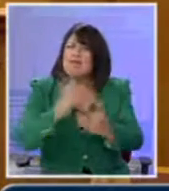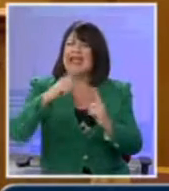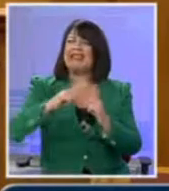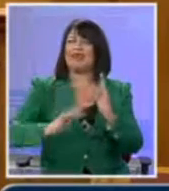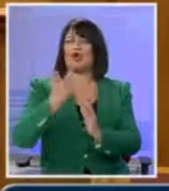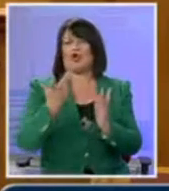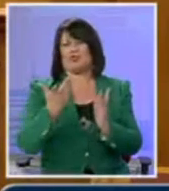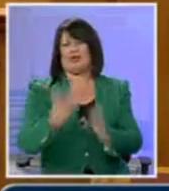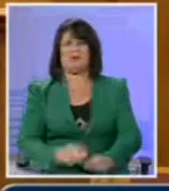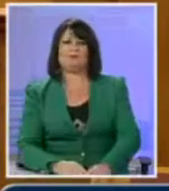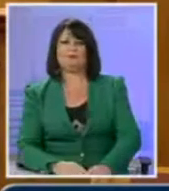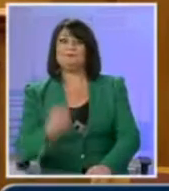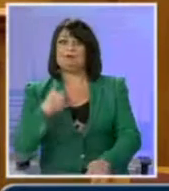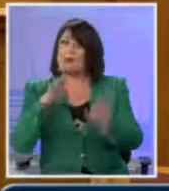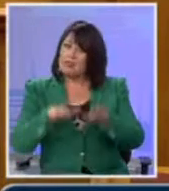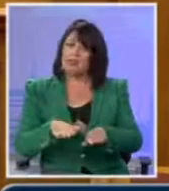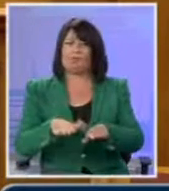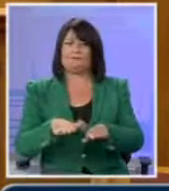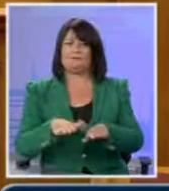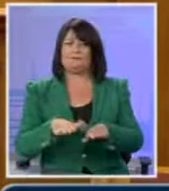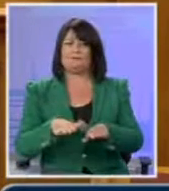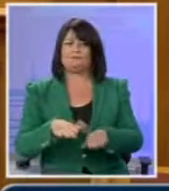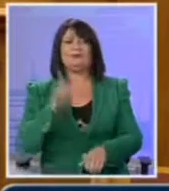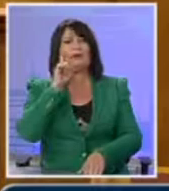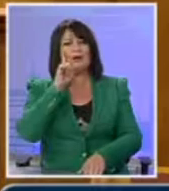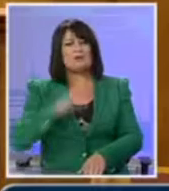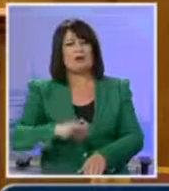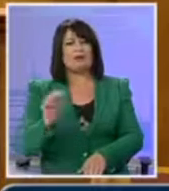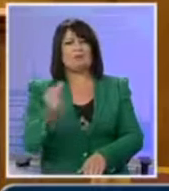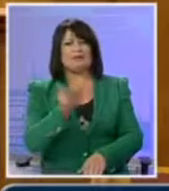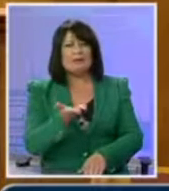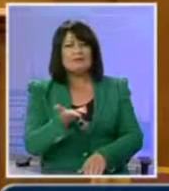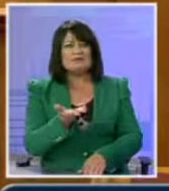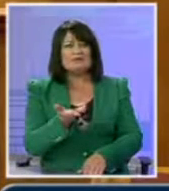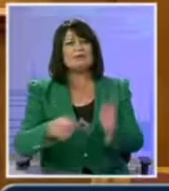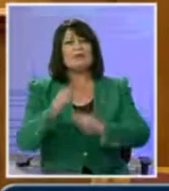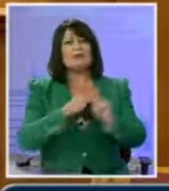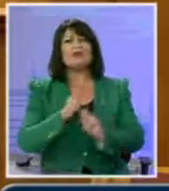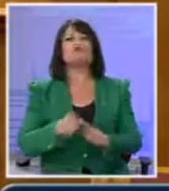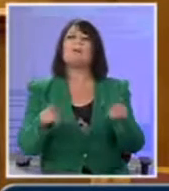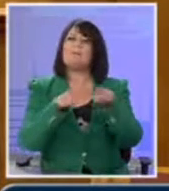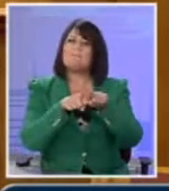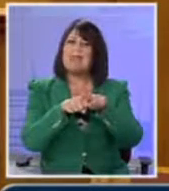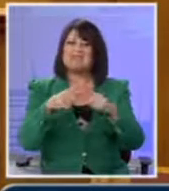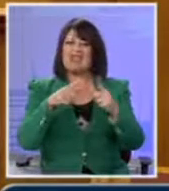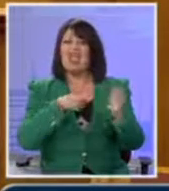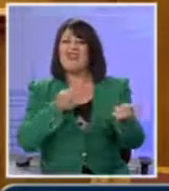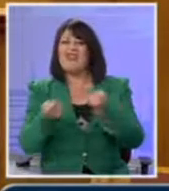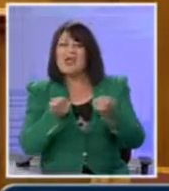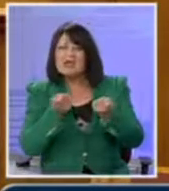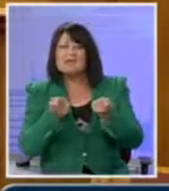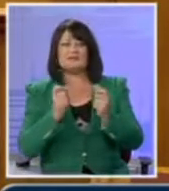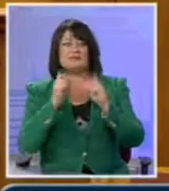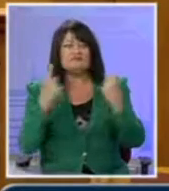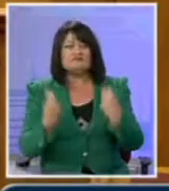τεχνολογιών. Είμαστε εδώ, κυρίες και κύριοι συνάδελφοι, για να συγκροτήσουμε μια σύγχρονη διοίκηση με